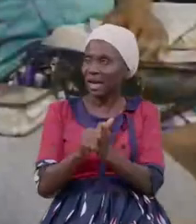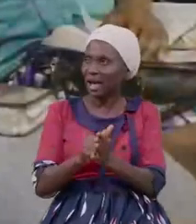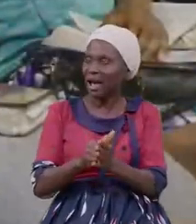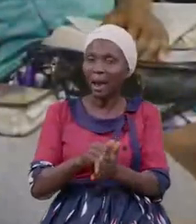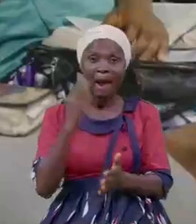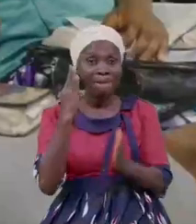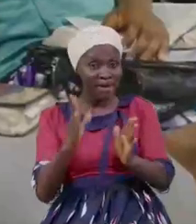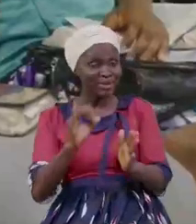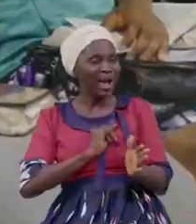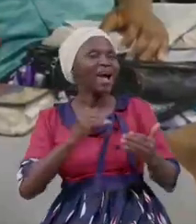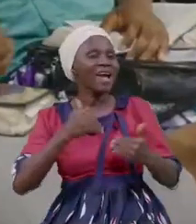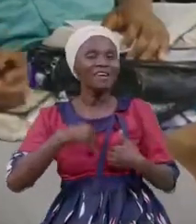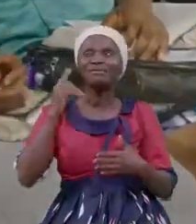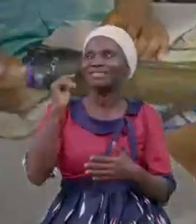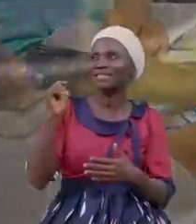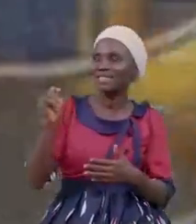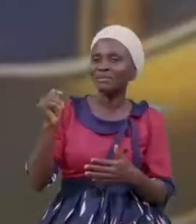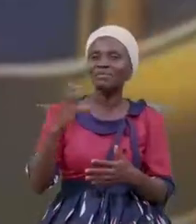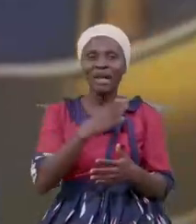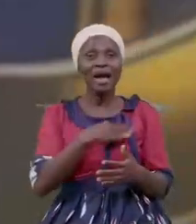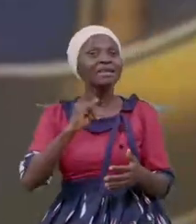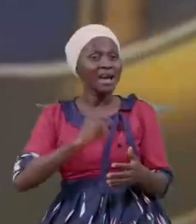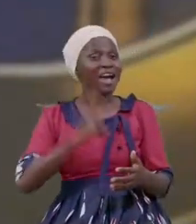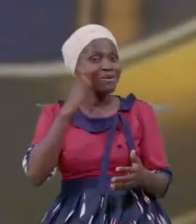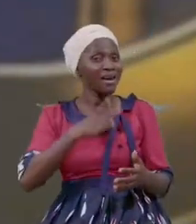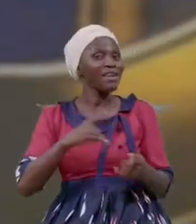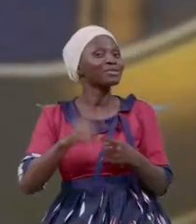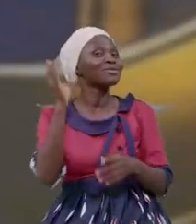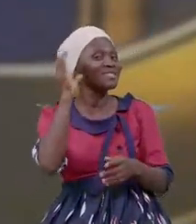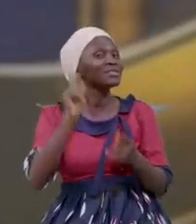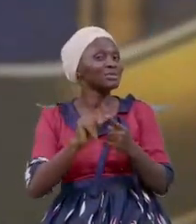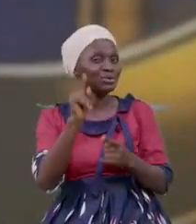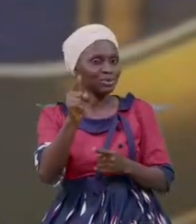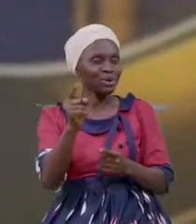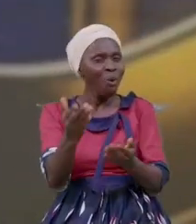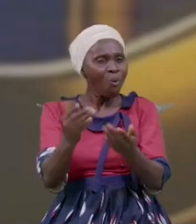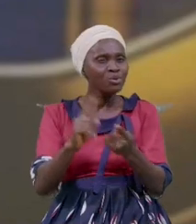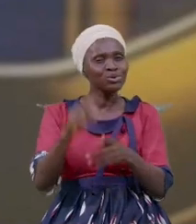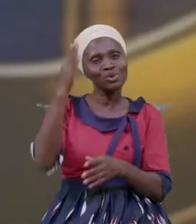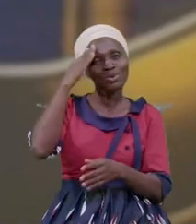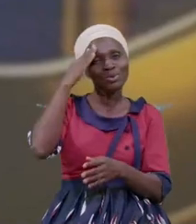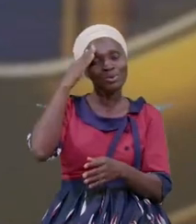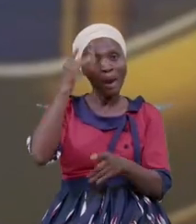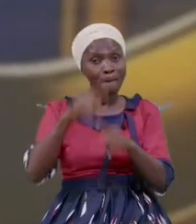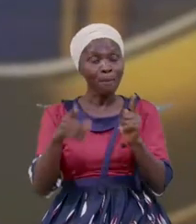un témoignage et je serai toutoui voulant connaître mais l'essentiel